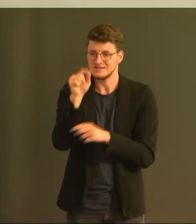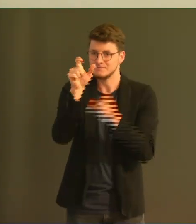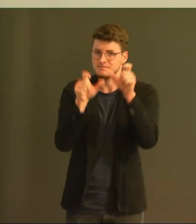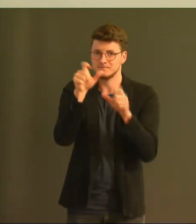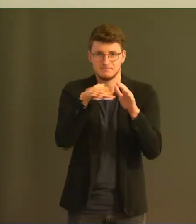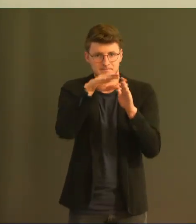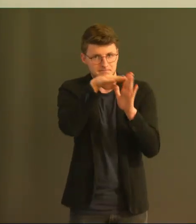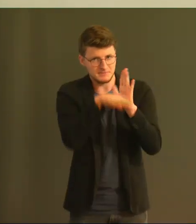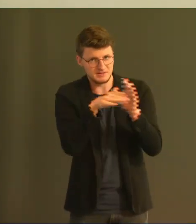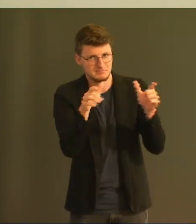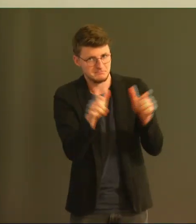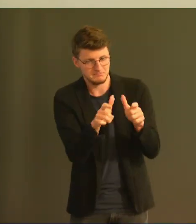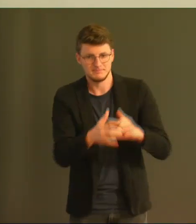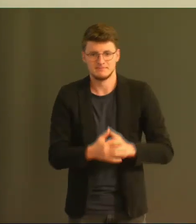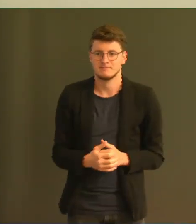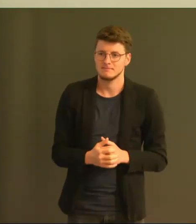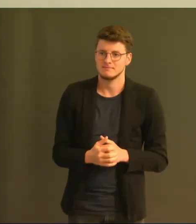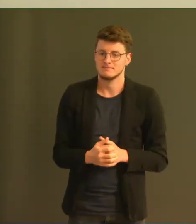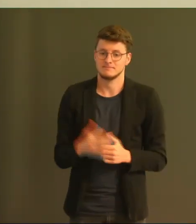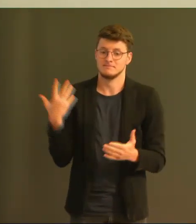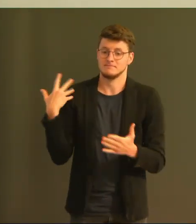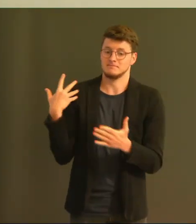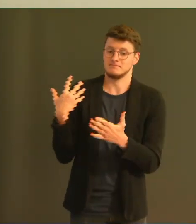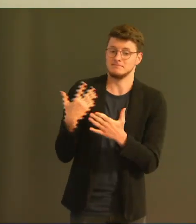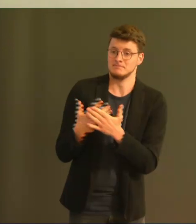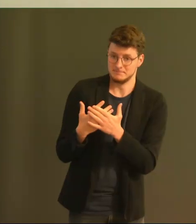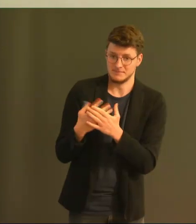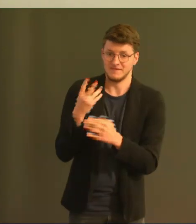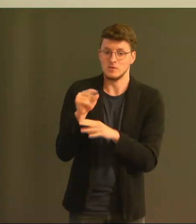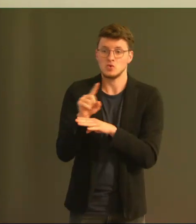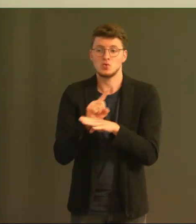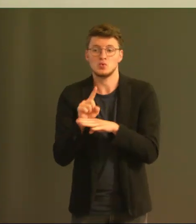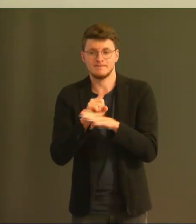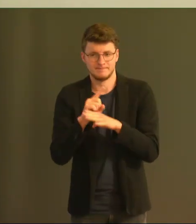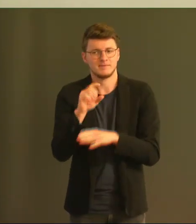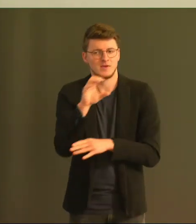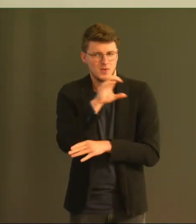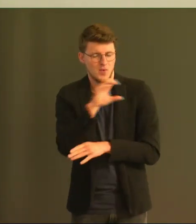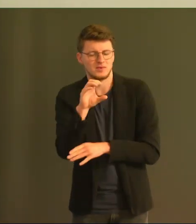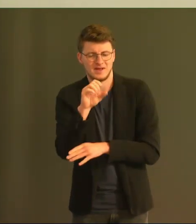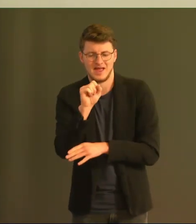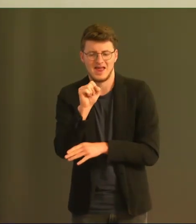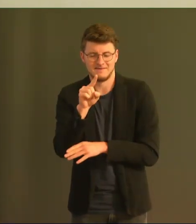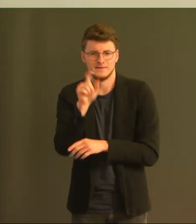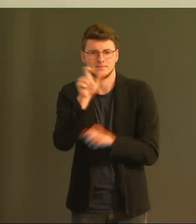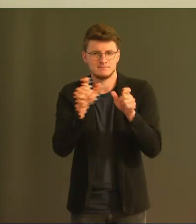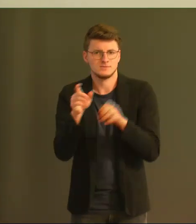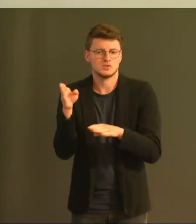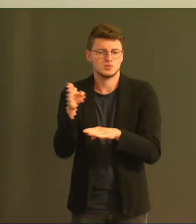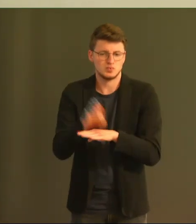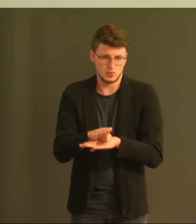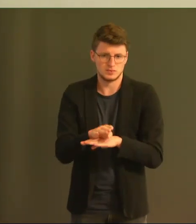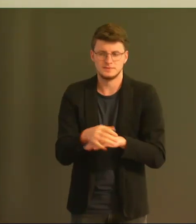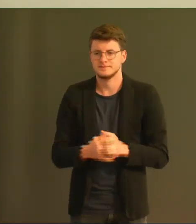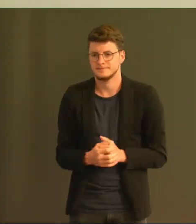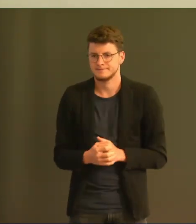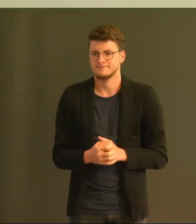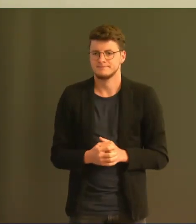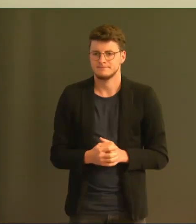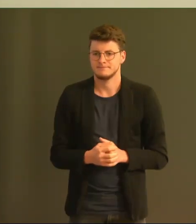d'offrir aux vitres teintées vers londres tentent à leur ouvrir de ce que rapporte cette date historique